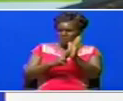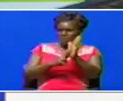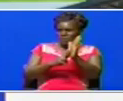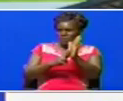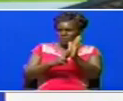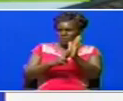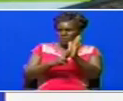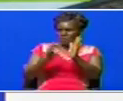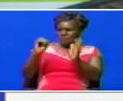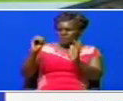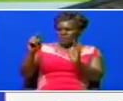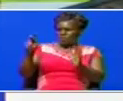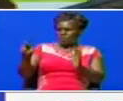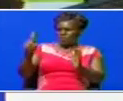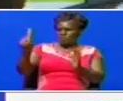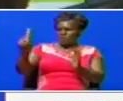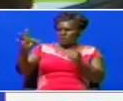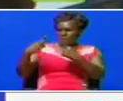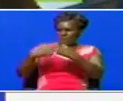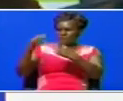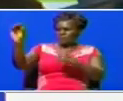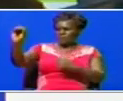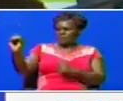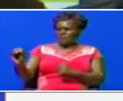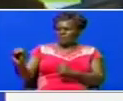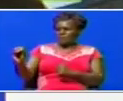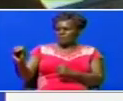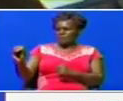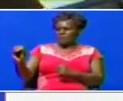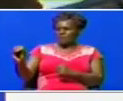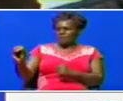Joseph Nyaga 0.18%.